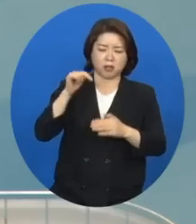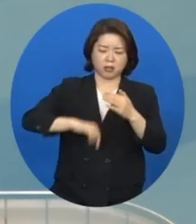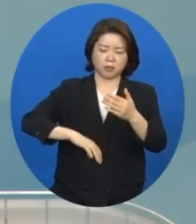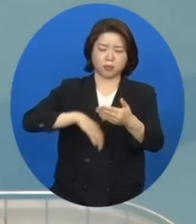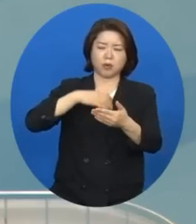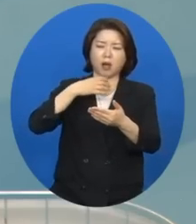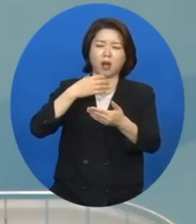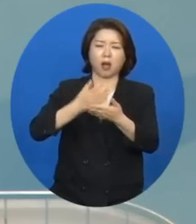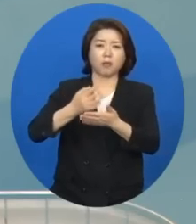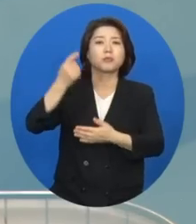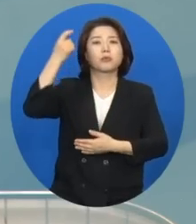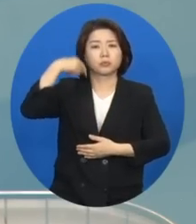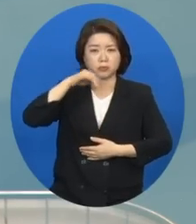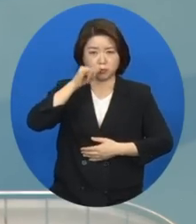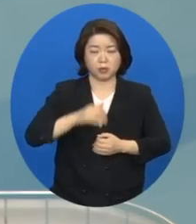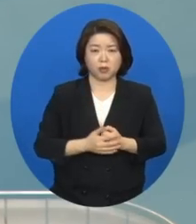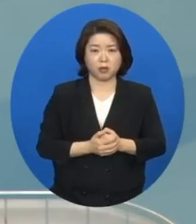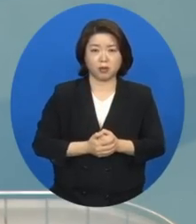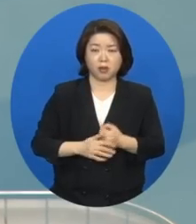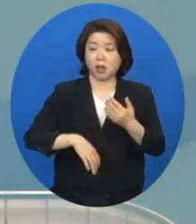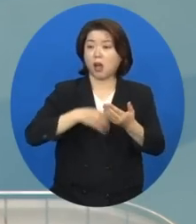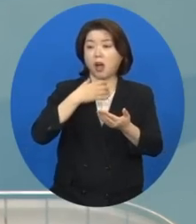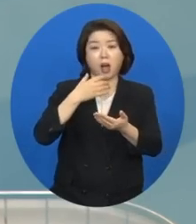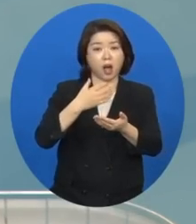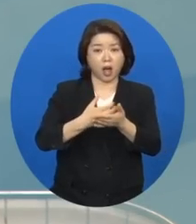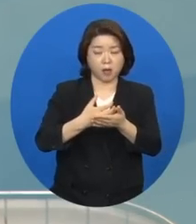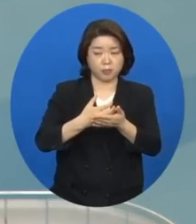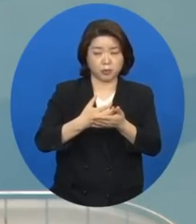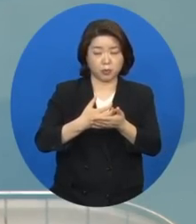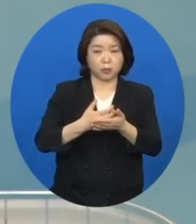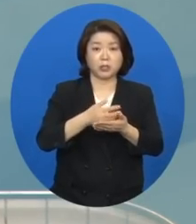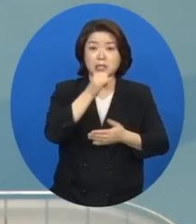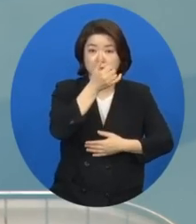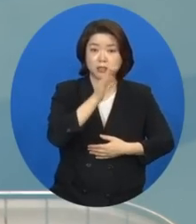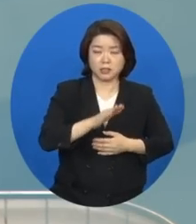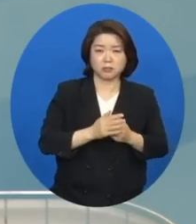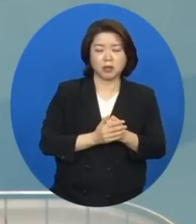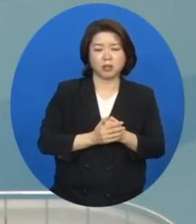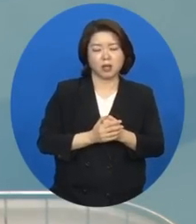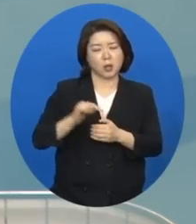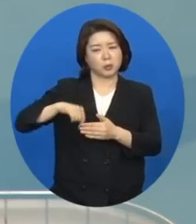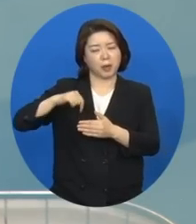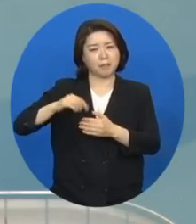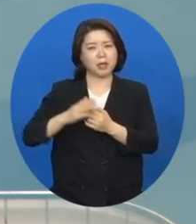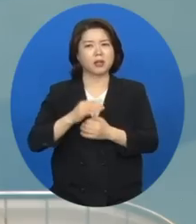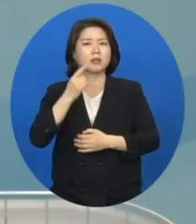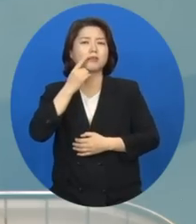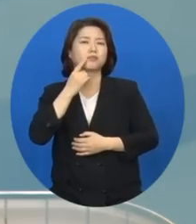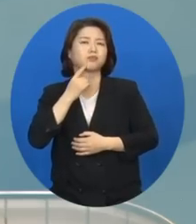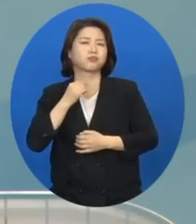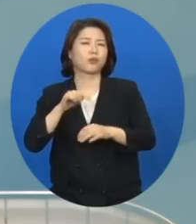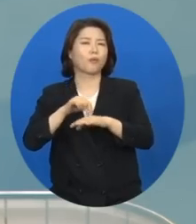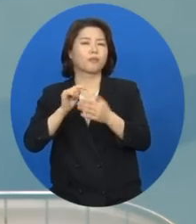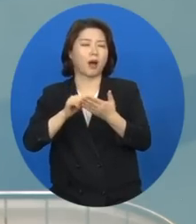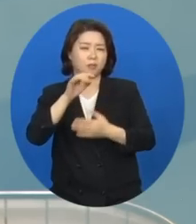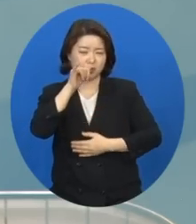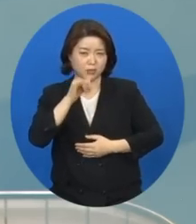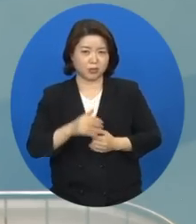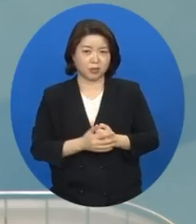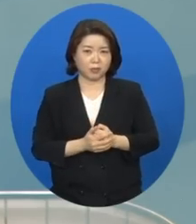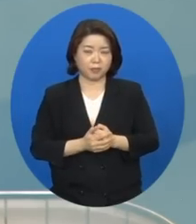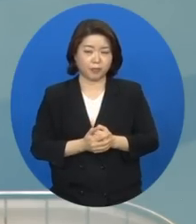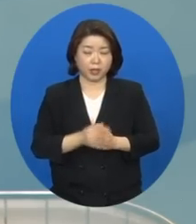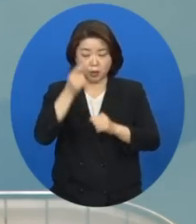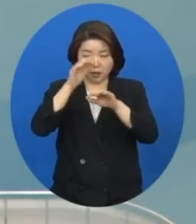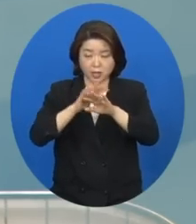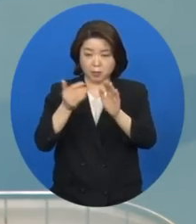받았어요. 감동이 받았는데 약간 부러운 마음도 들더라고요. 그렇게 예배를 드리고 버스 타고